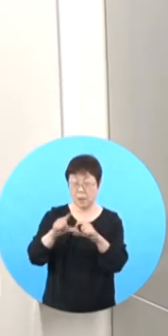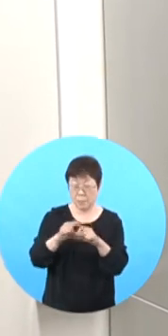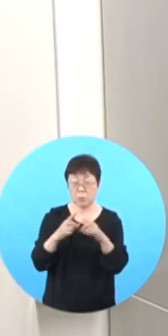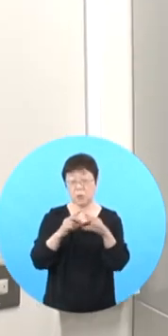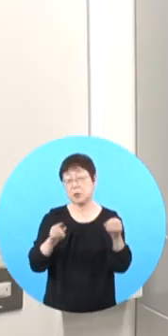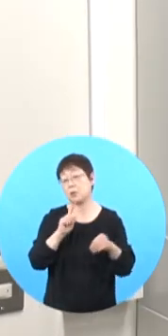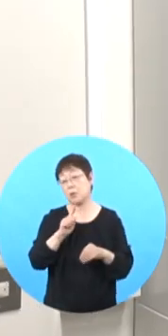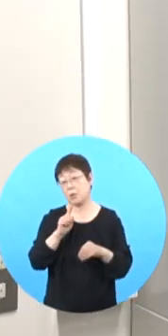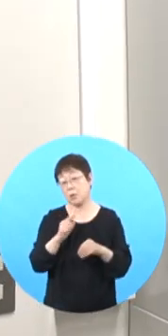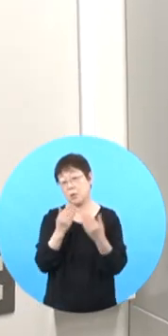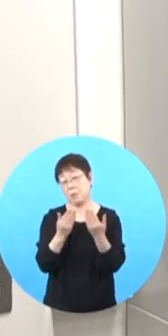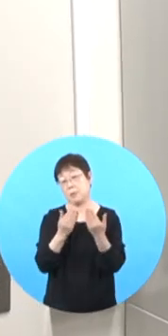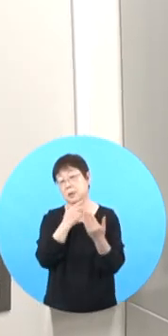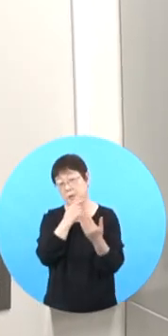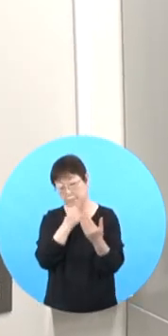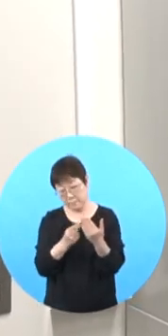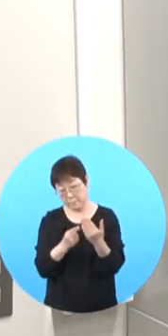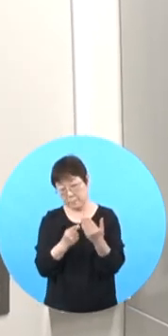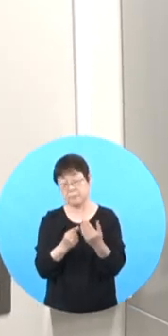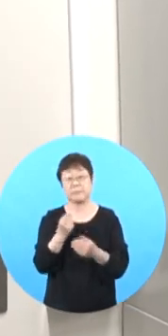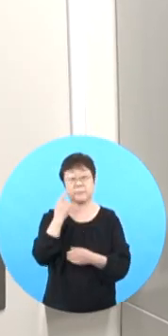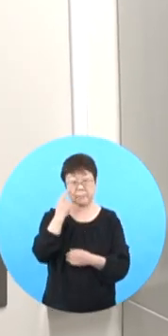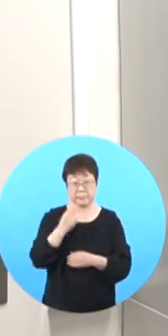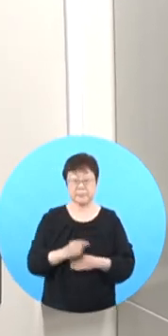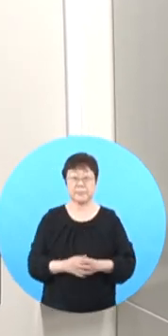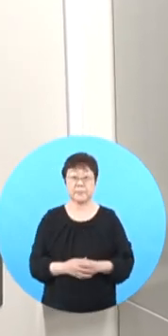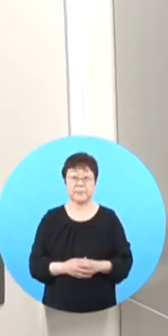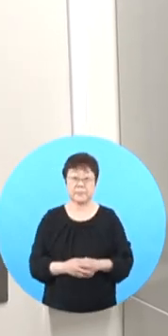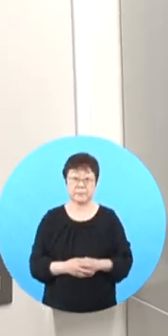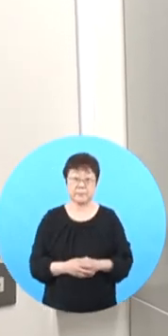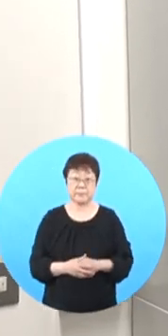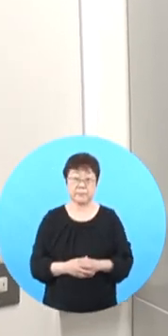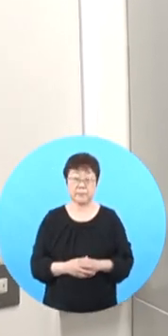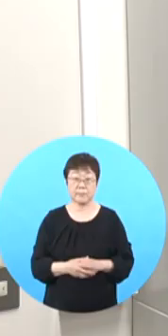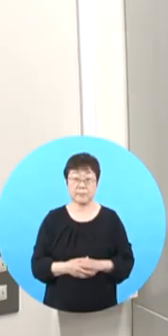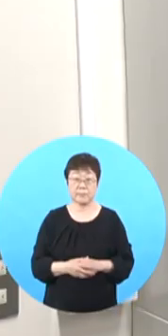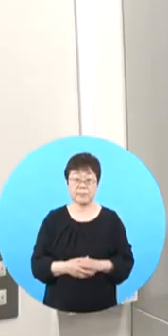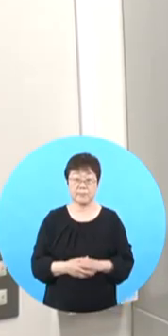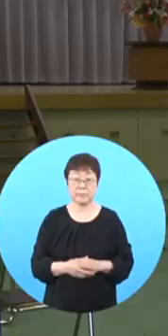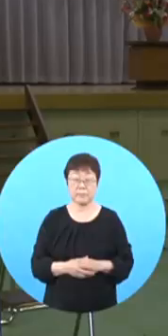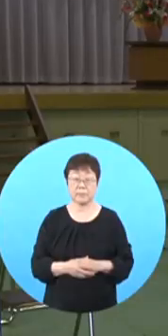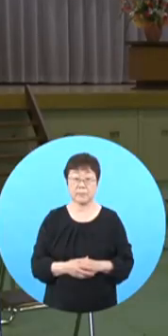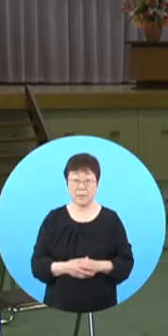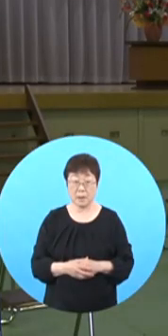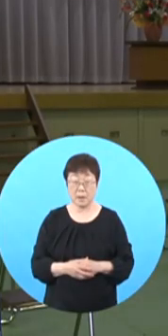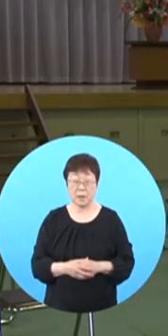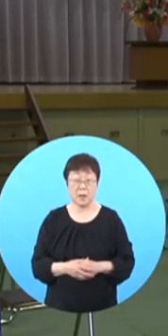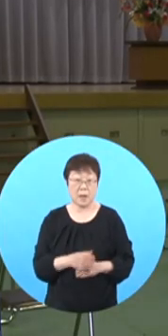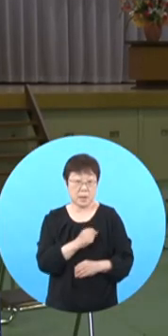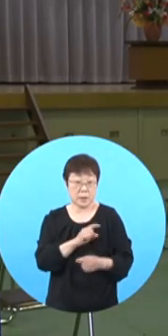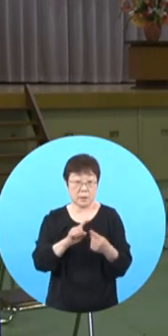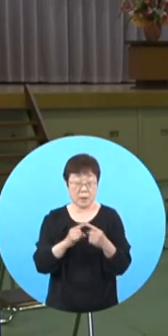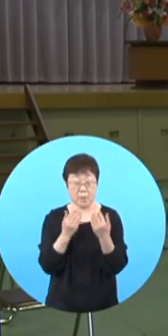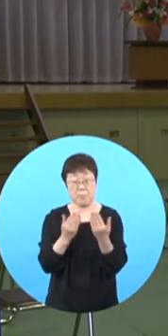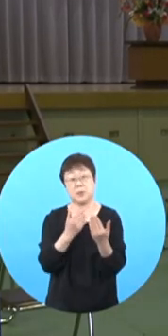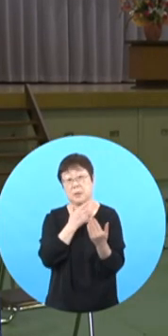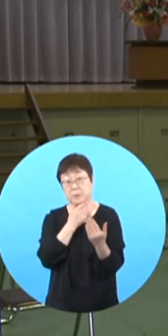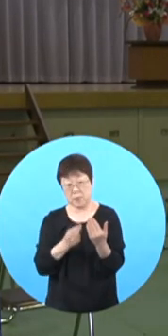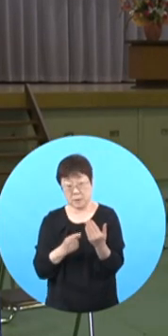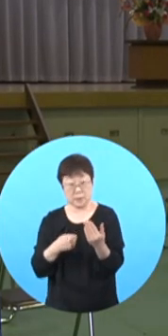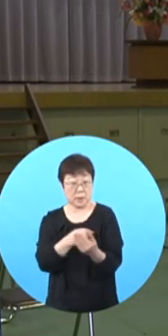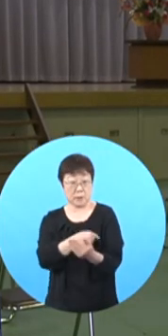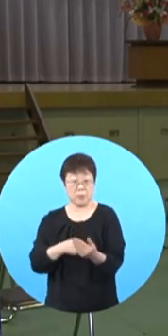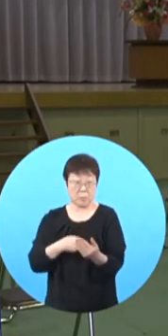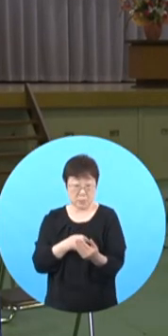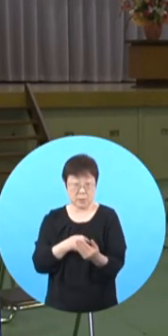Japan. I want to learn about more Japanese language like that. 熱い、強い、学